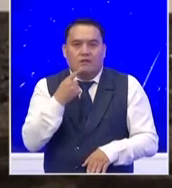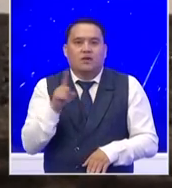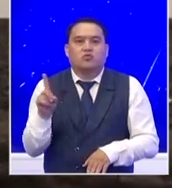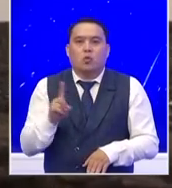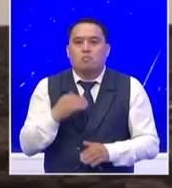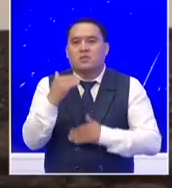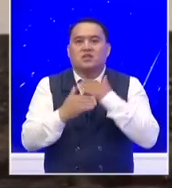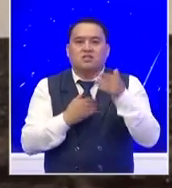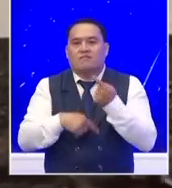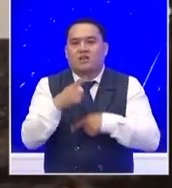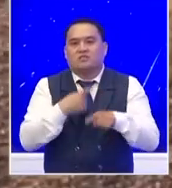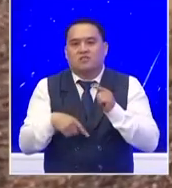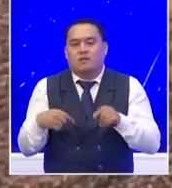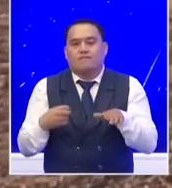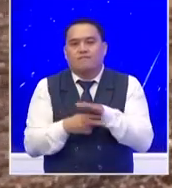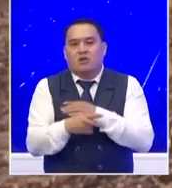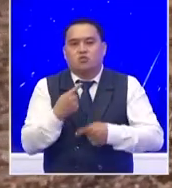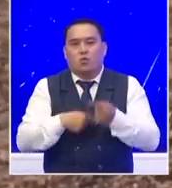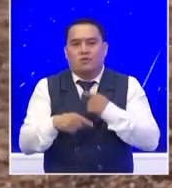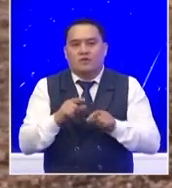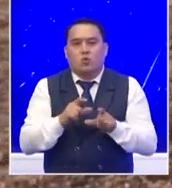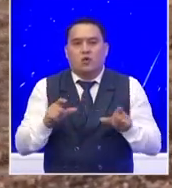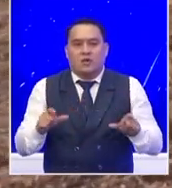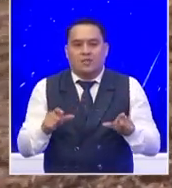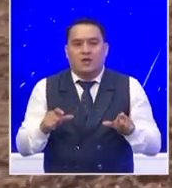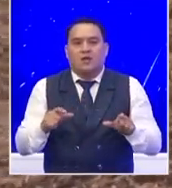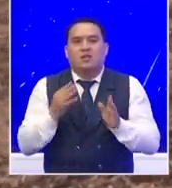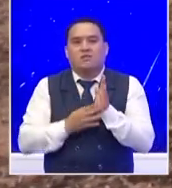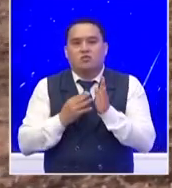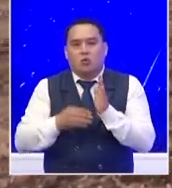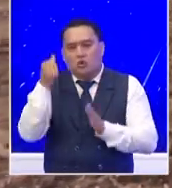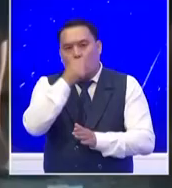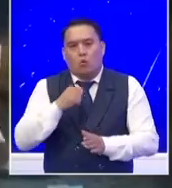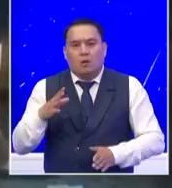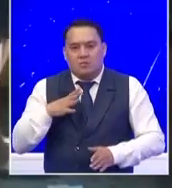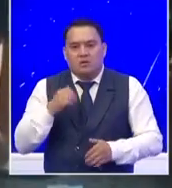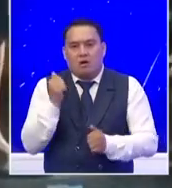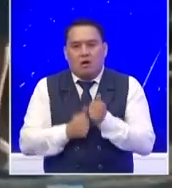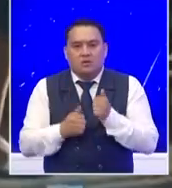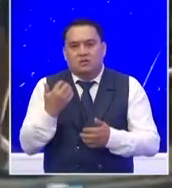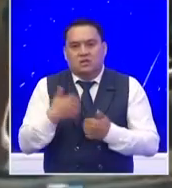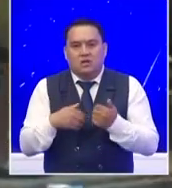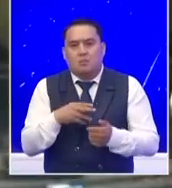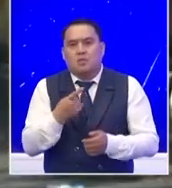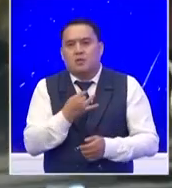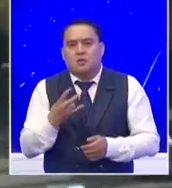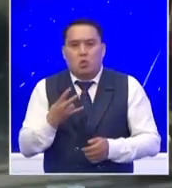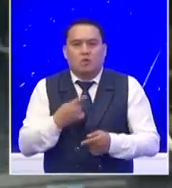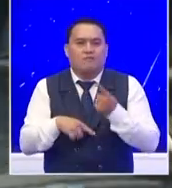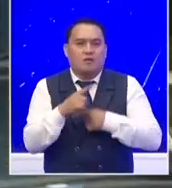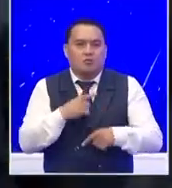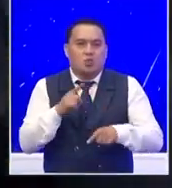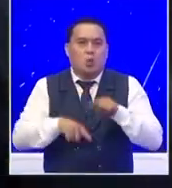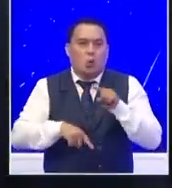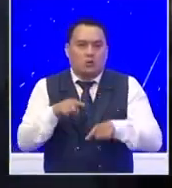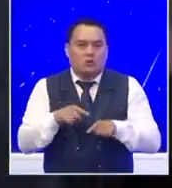что перспективы возвращения для беженцев уменьшаются. Если в 1990-е годы ежегодно в среднем 1,5 миллиона человек возвращались на